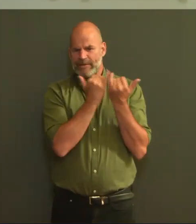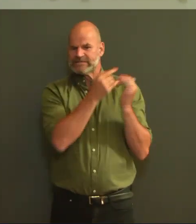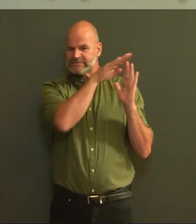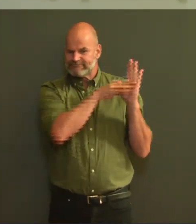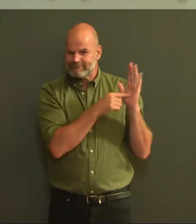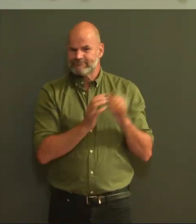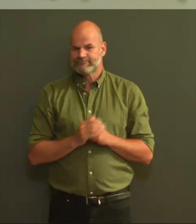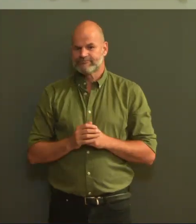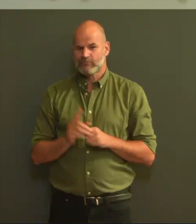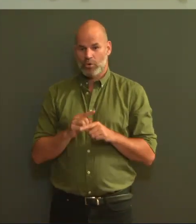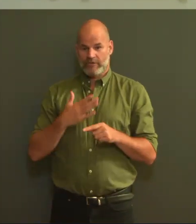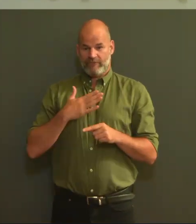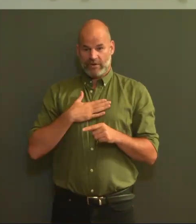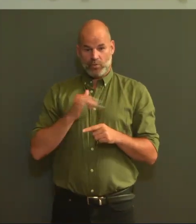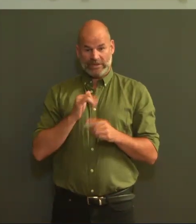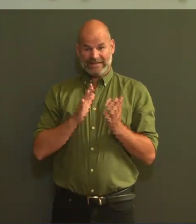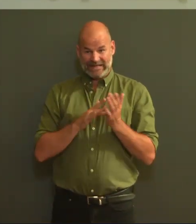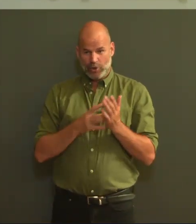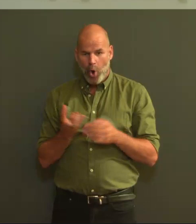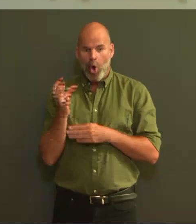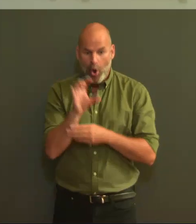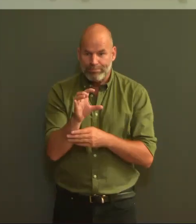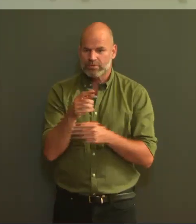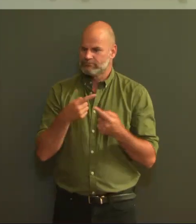anderen. Dank je wel.